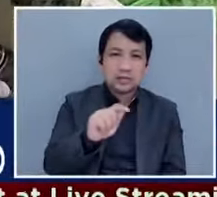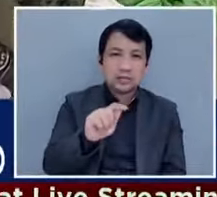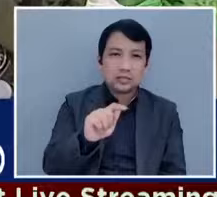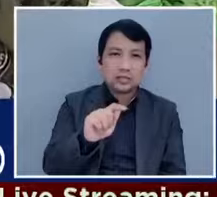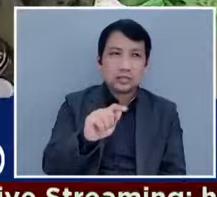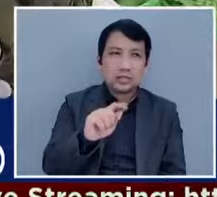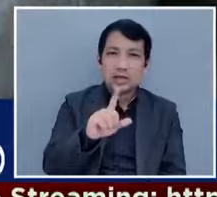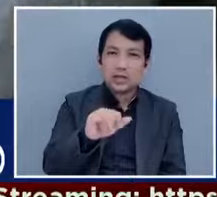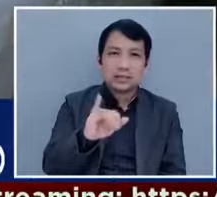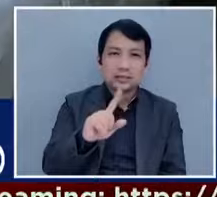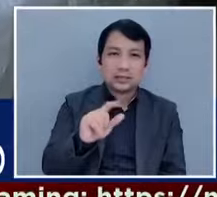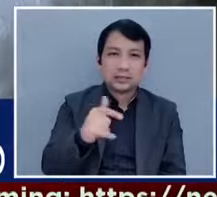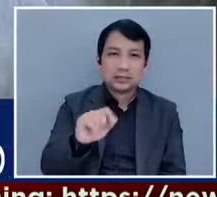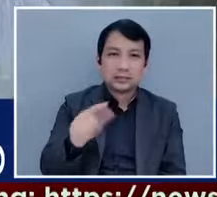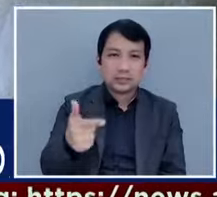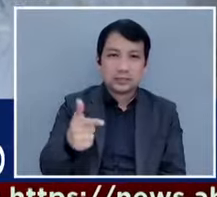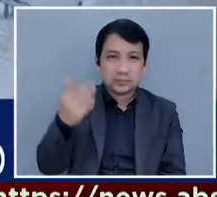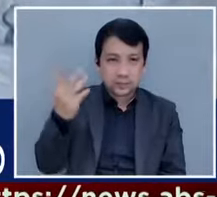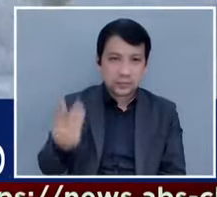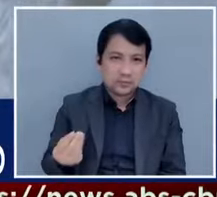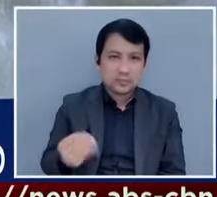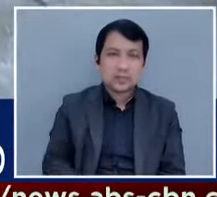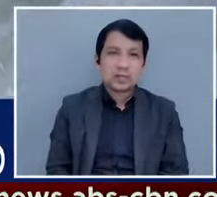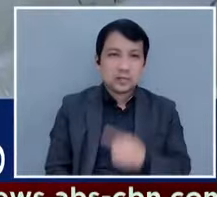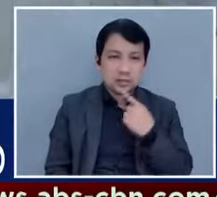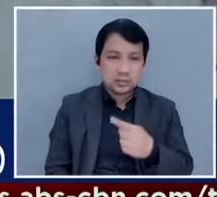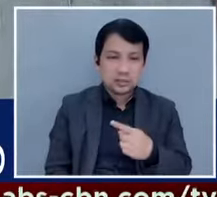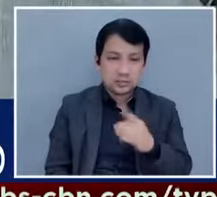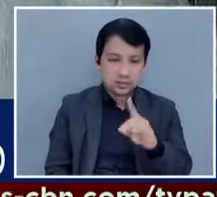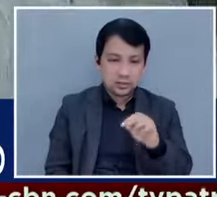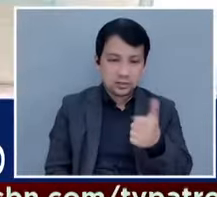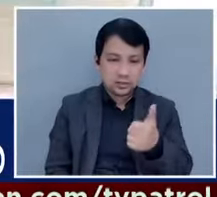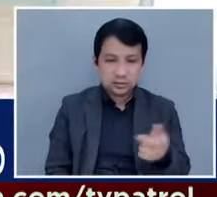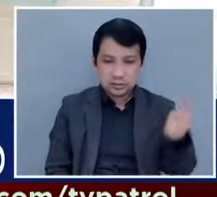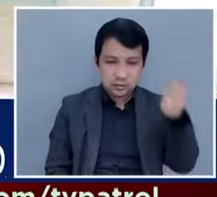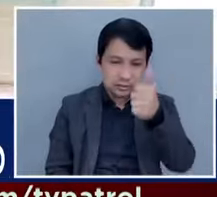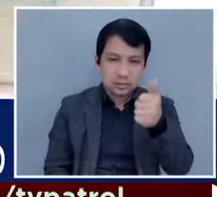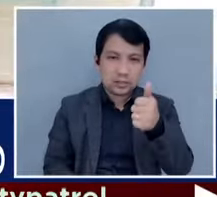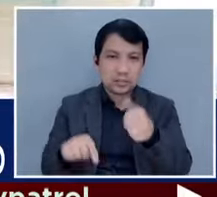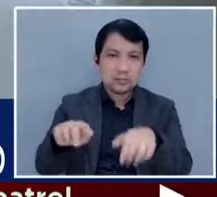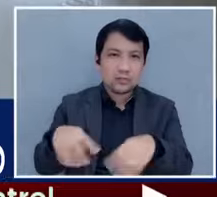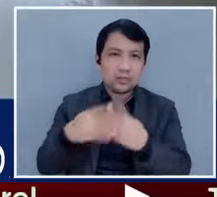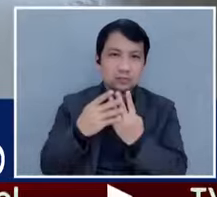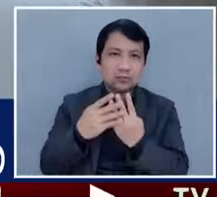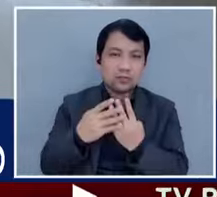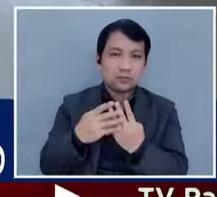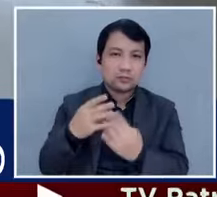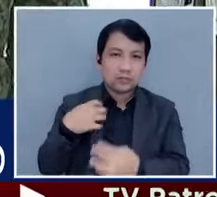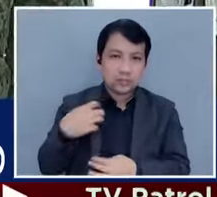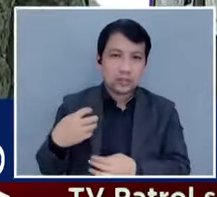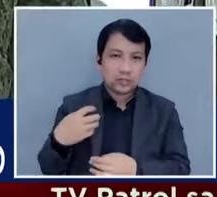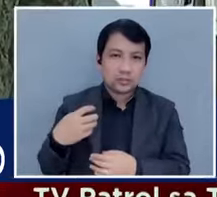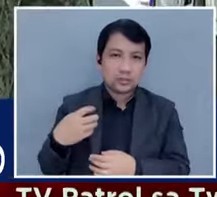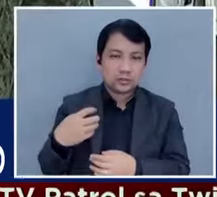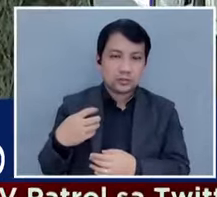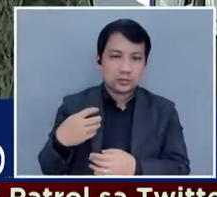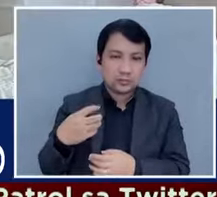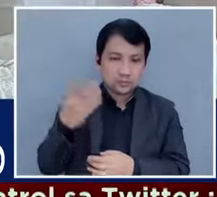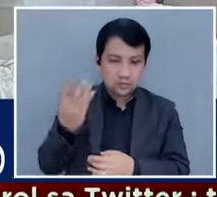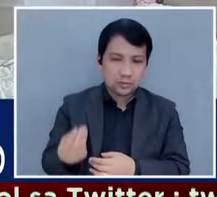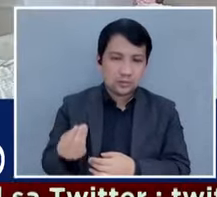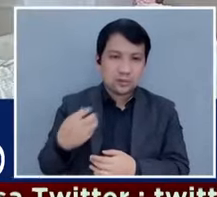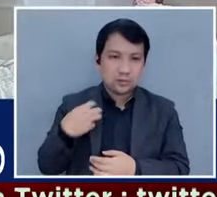Interior Secretary Benor Abalos, nakakulong ngayon ang suspect sa Batangas Police Provincial Office habang naghihintay pa ng